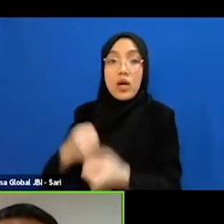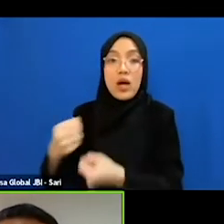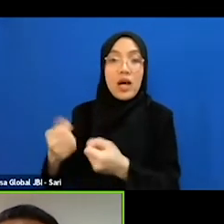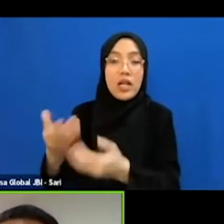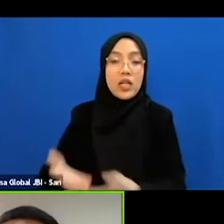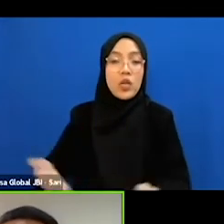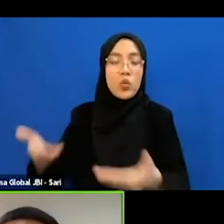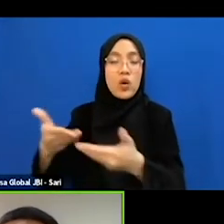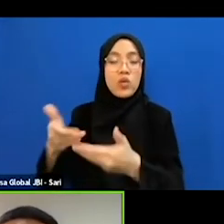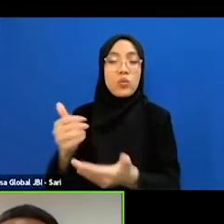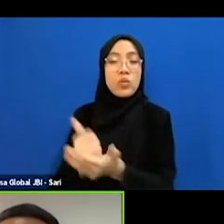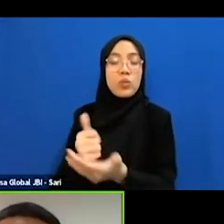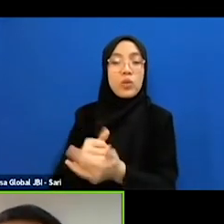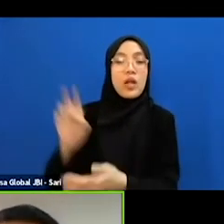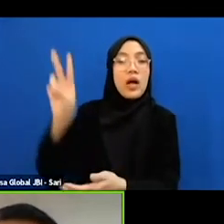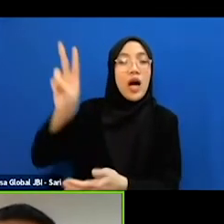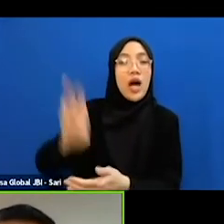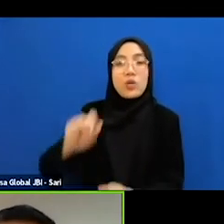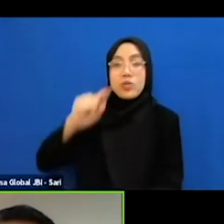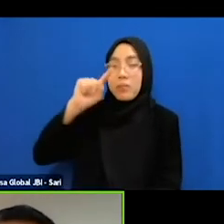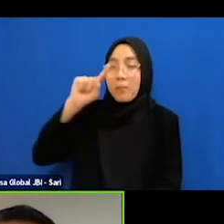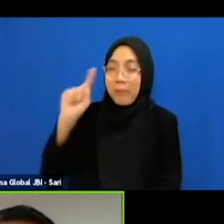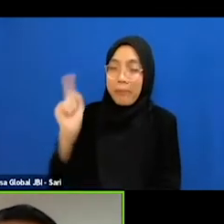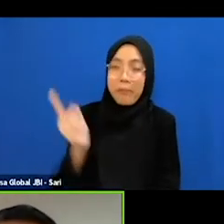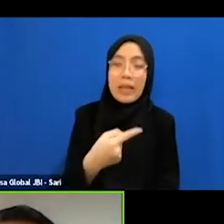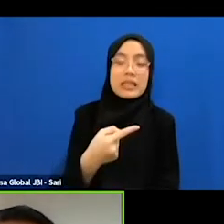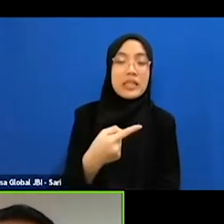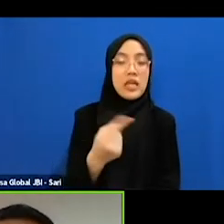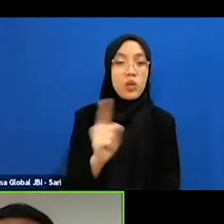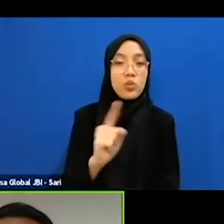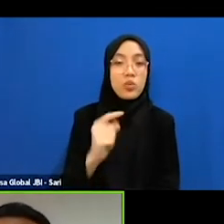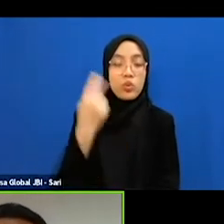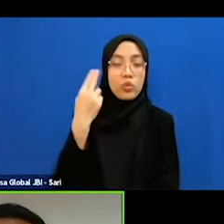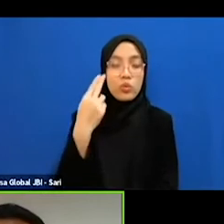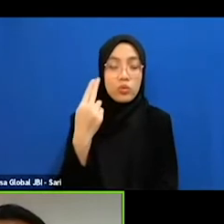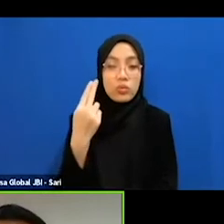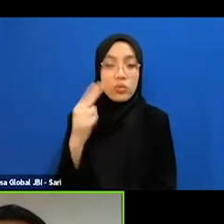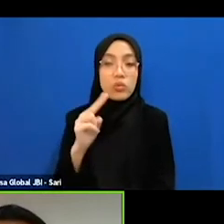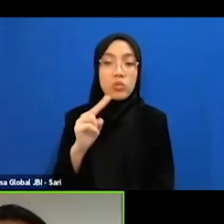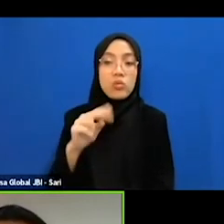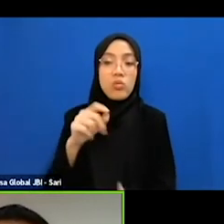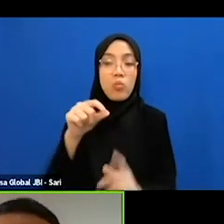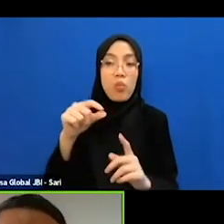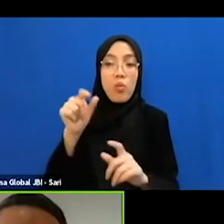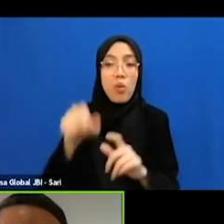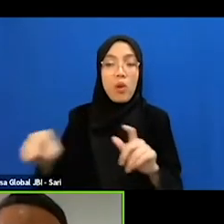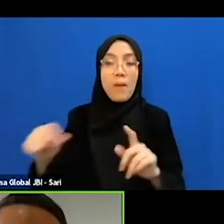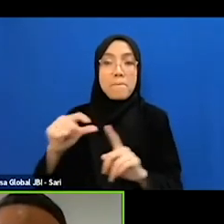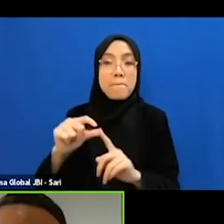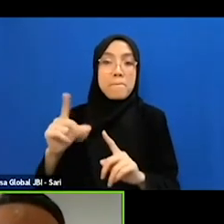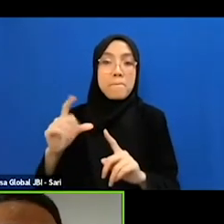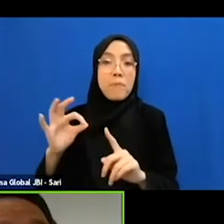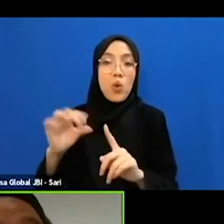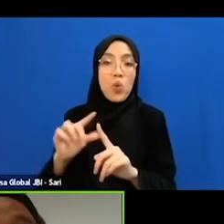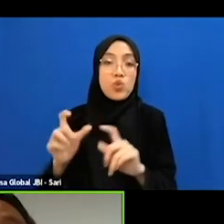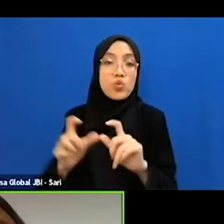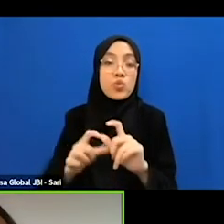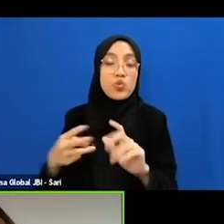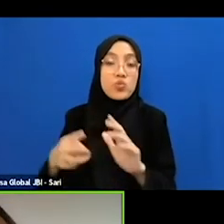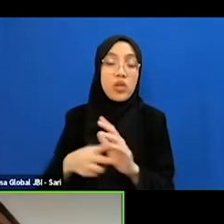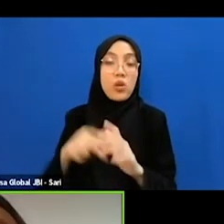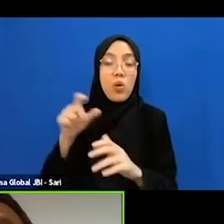mereka tanpa memastikan kepada sih produsen atau kepada si pelaku usaha jasa